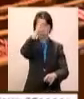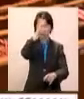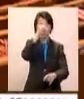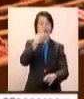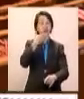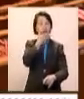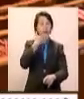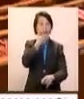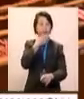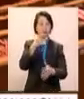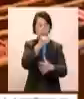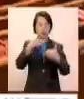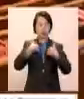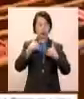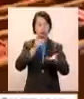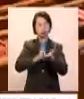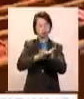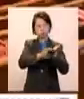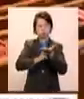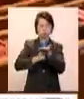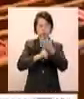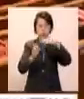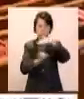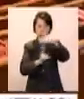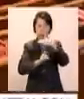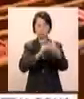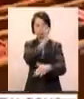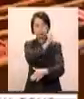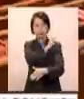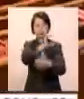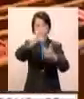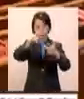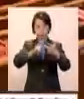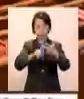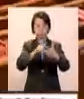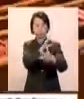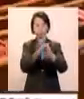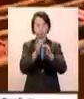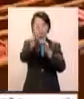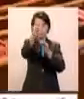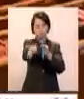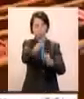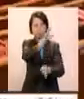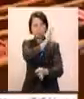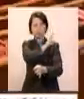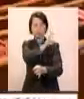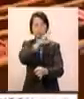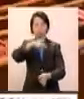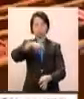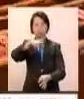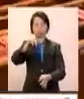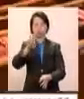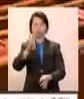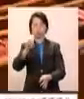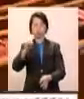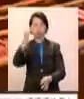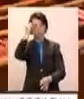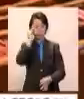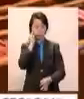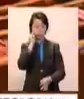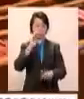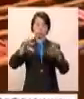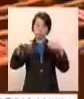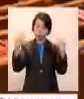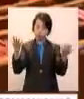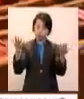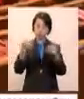Juga turut berlangsung perbahasan usul ucapan dasar pengerusi diikuti ucapan penangguhan oleh Pengerusi Bersatu Tun Dr. Mahathir bin Mohamad. Baik,